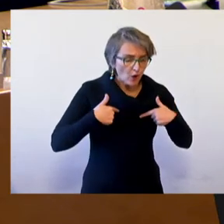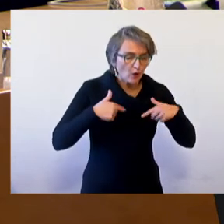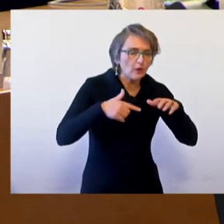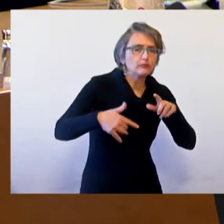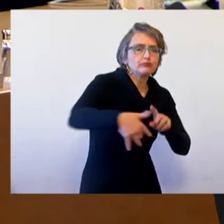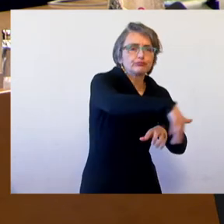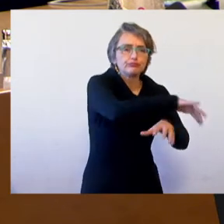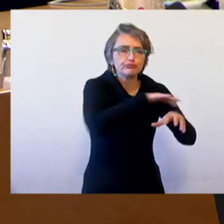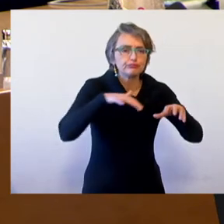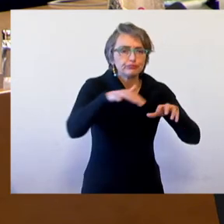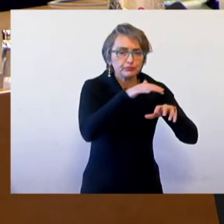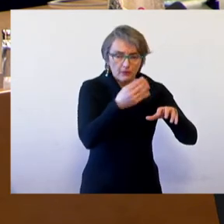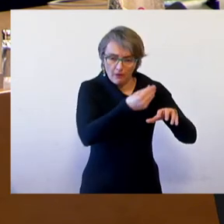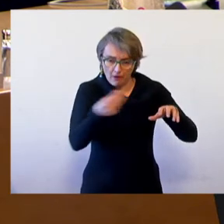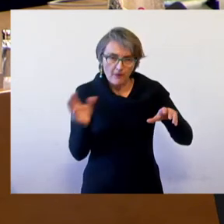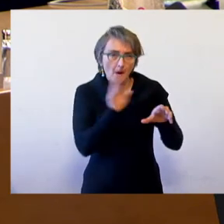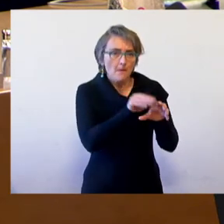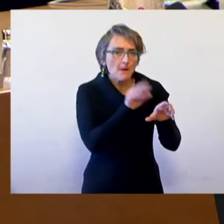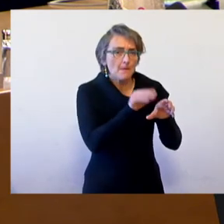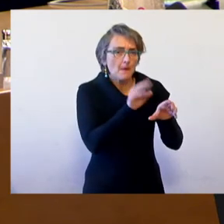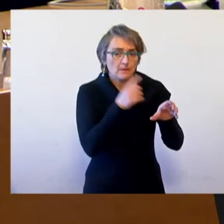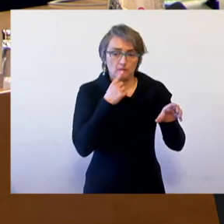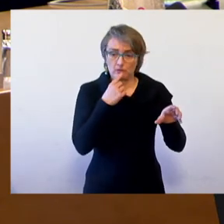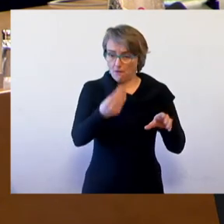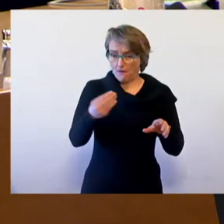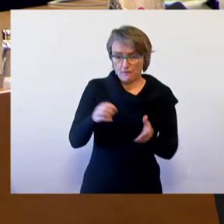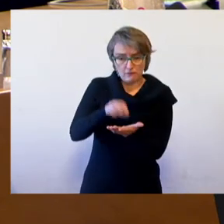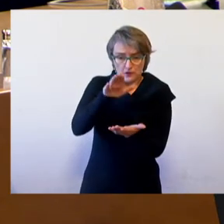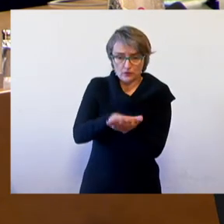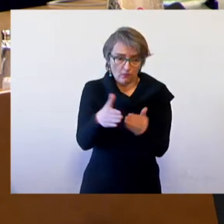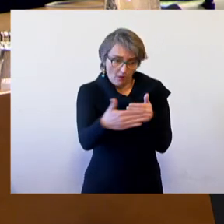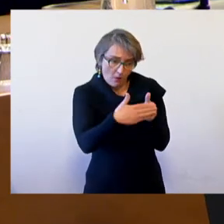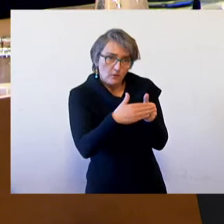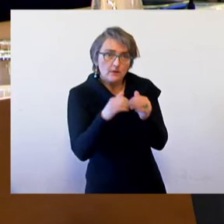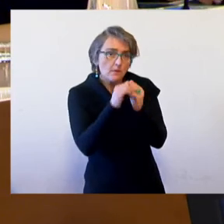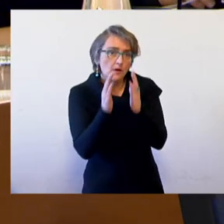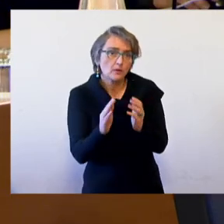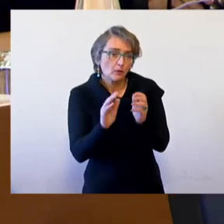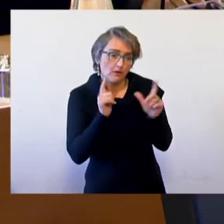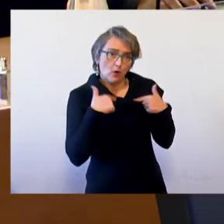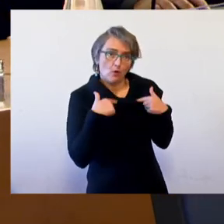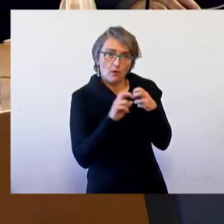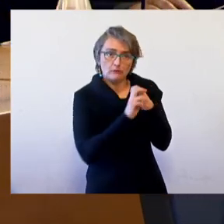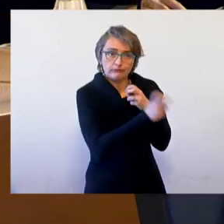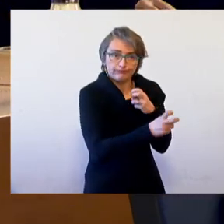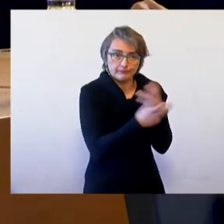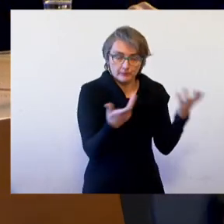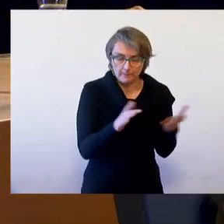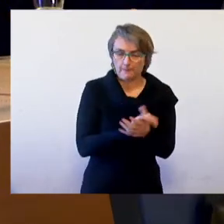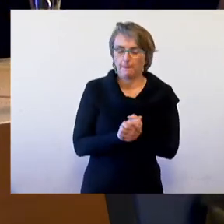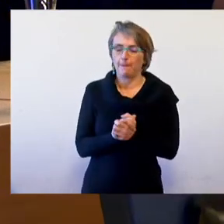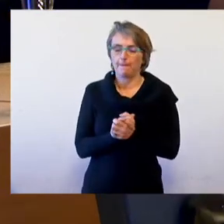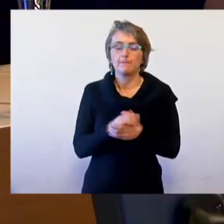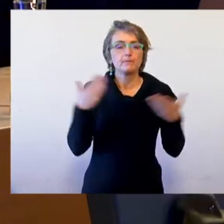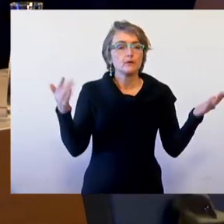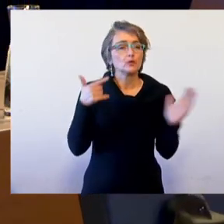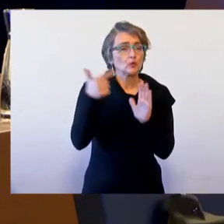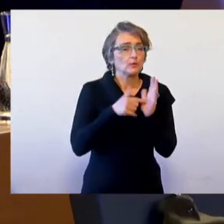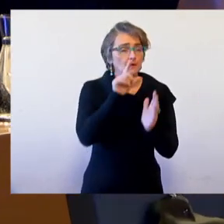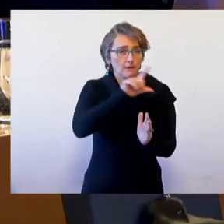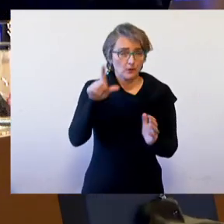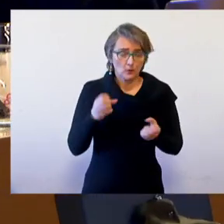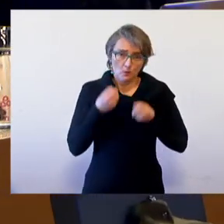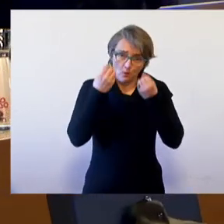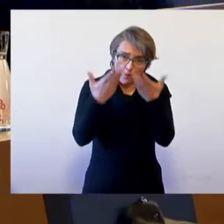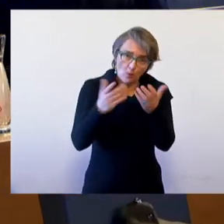et l'inscription de l'enfant se fait dans ce secteur au plus près de son domicile. Nous vous proposons pour la rentrée